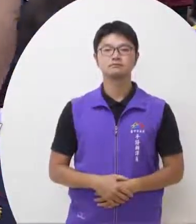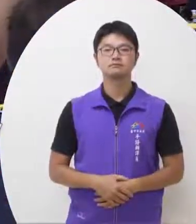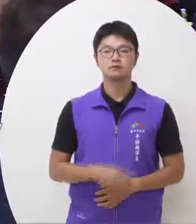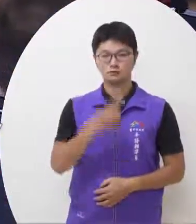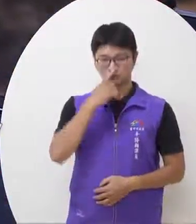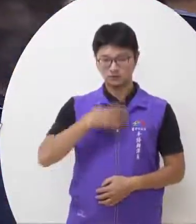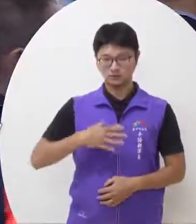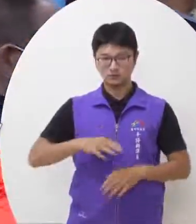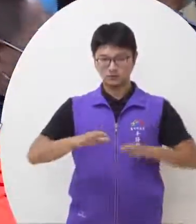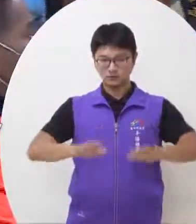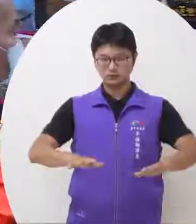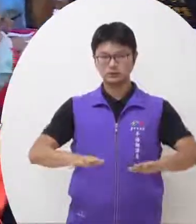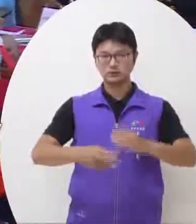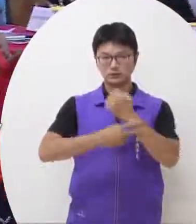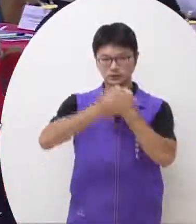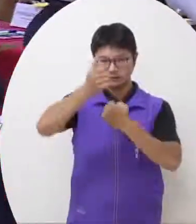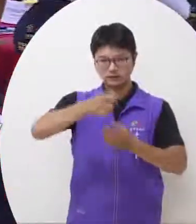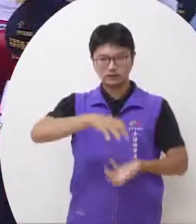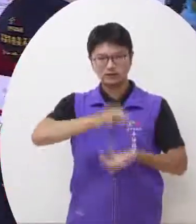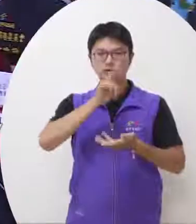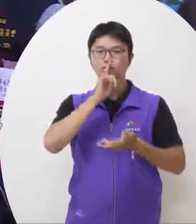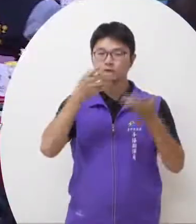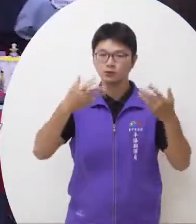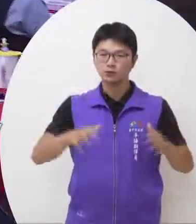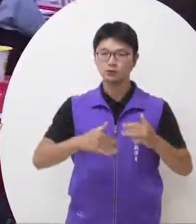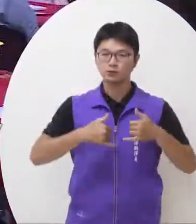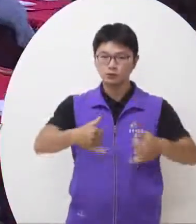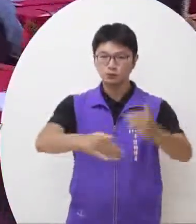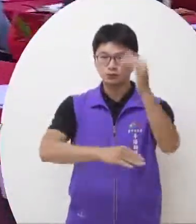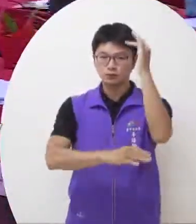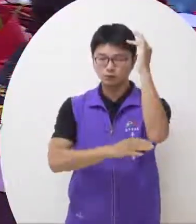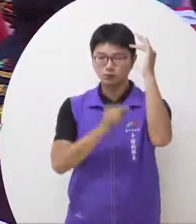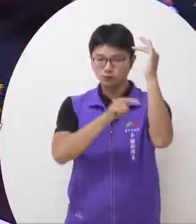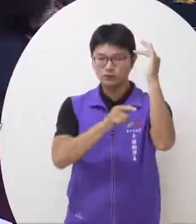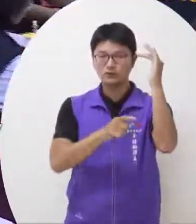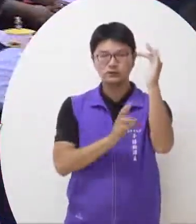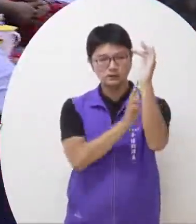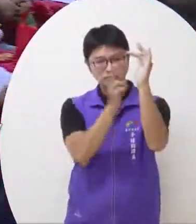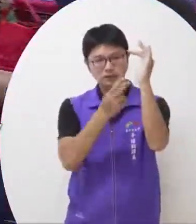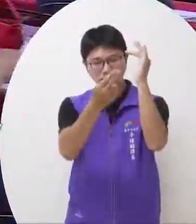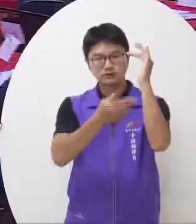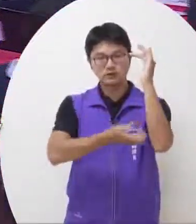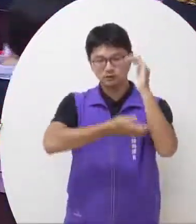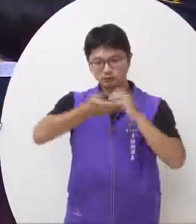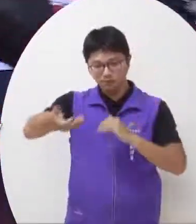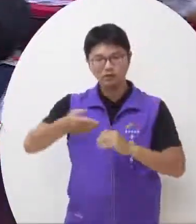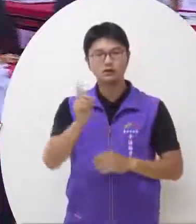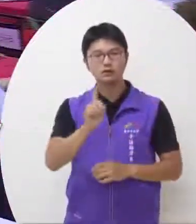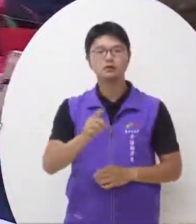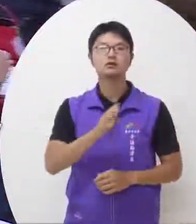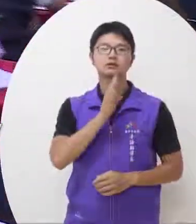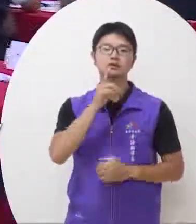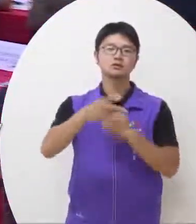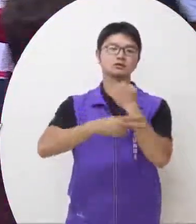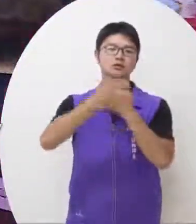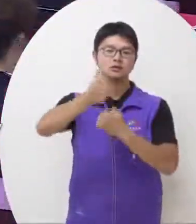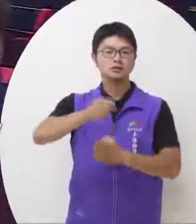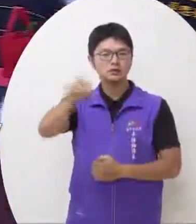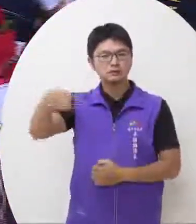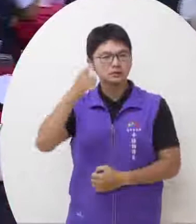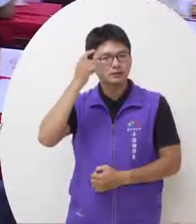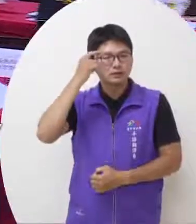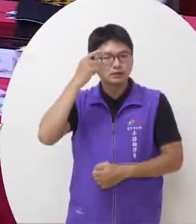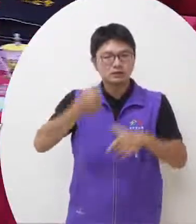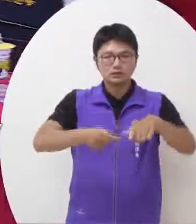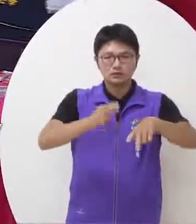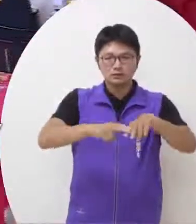的里长都有提到路树问题，那这个路树的修剪或移植是因为里长可能都考虑到公安问题